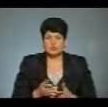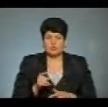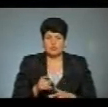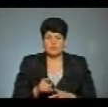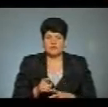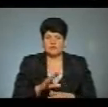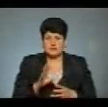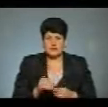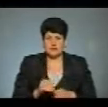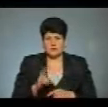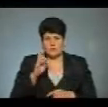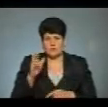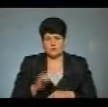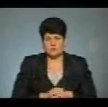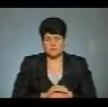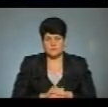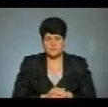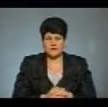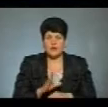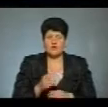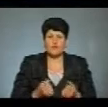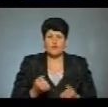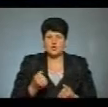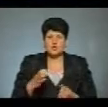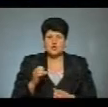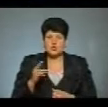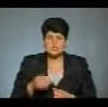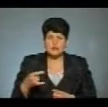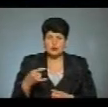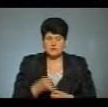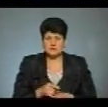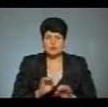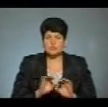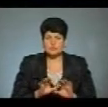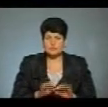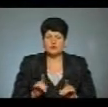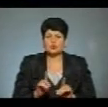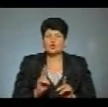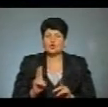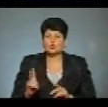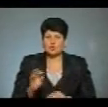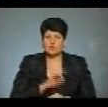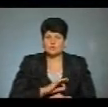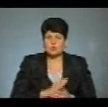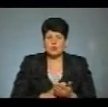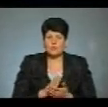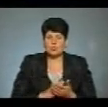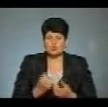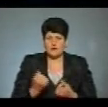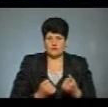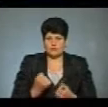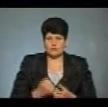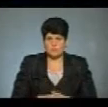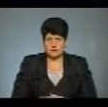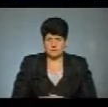Божа благодать. Водій соціального таксі Григорій Порохняк розповів, хто користується послугою автомобіля. Мені